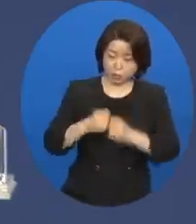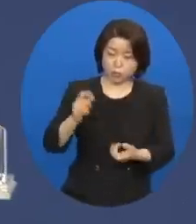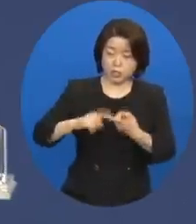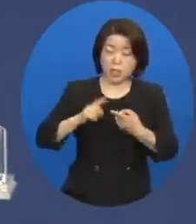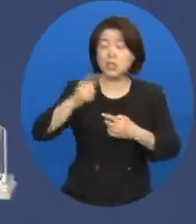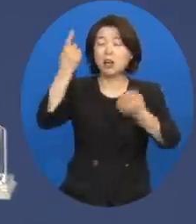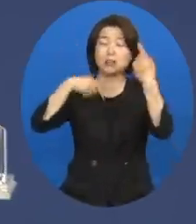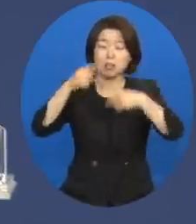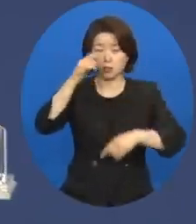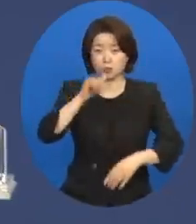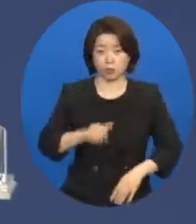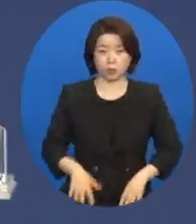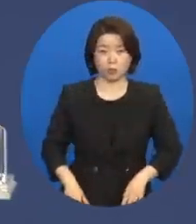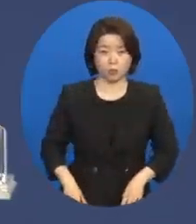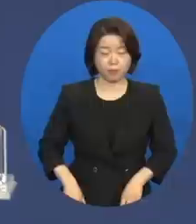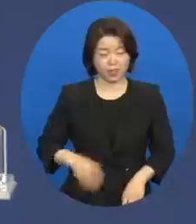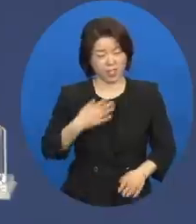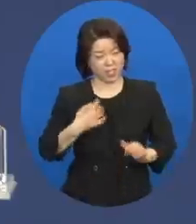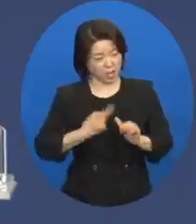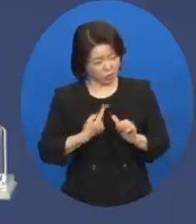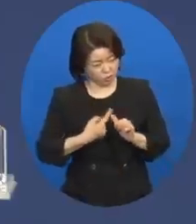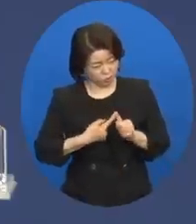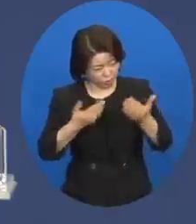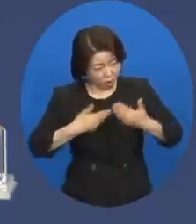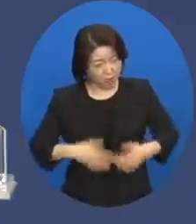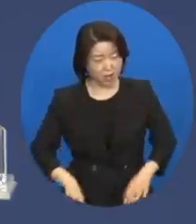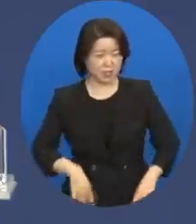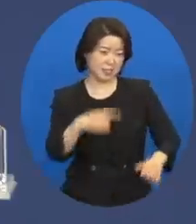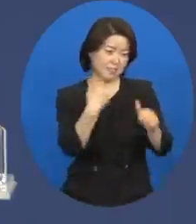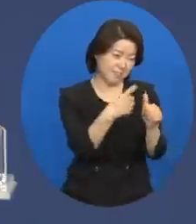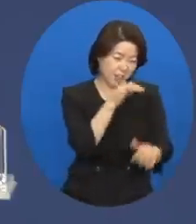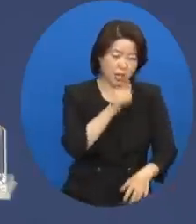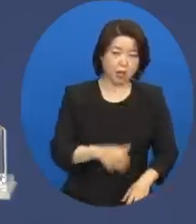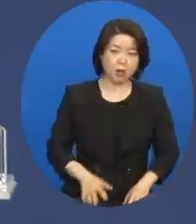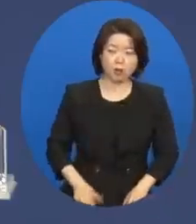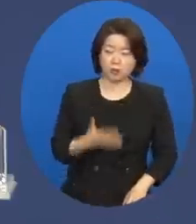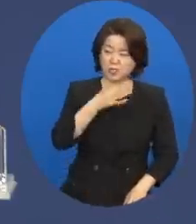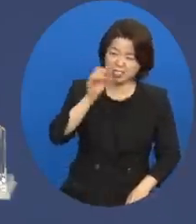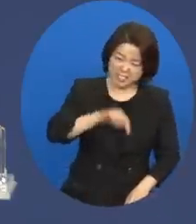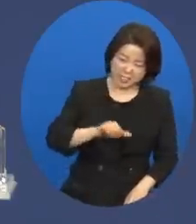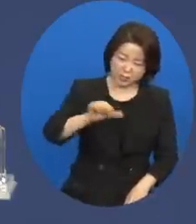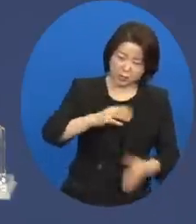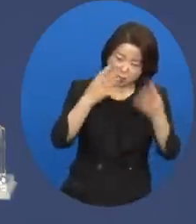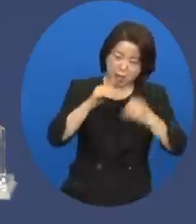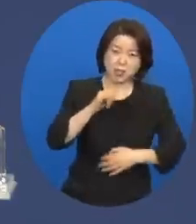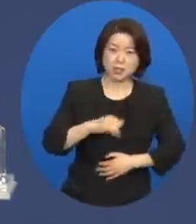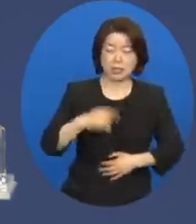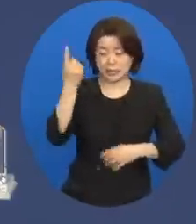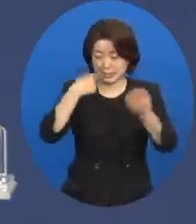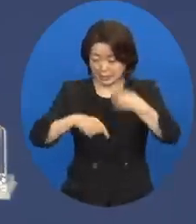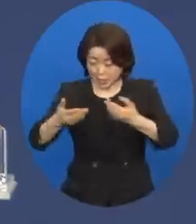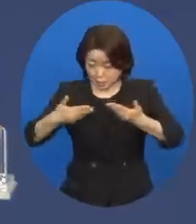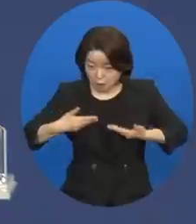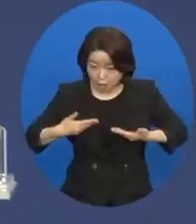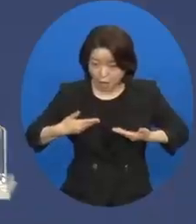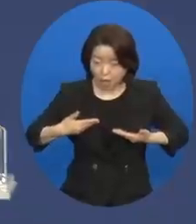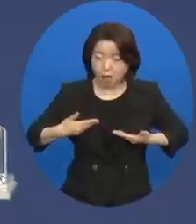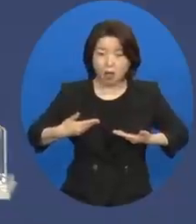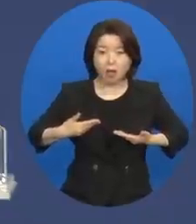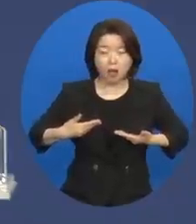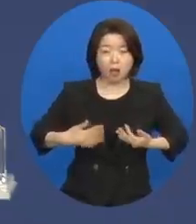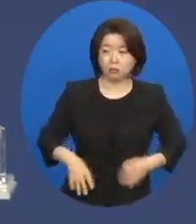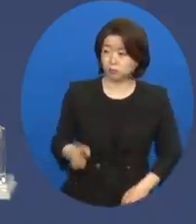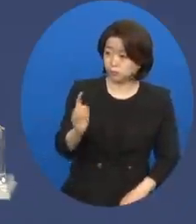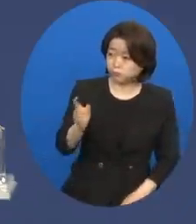상처예요. 욕을 어마어마하게 하고 그냥 저주 악다구니를 넘어서 그걸 상처로 받으려고 치면 저는 뭐